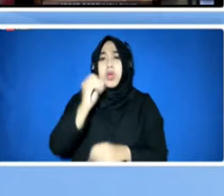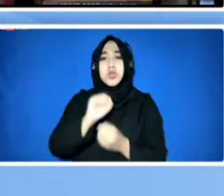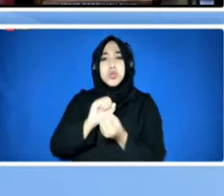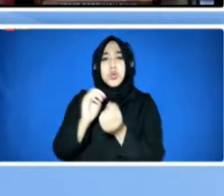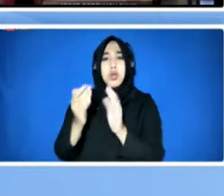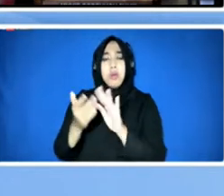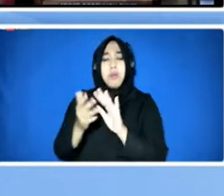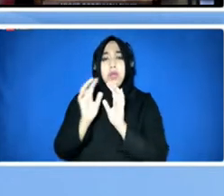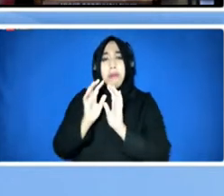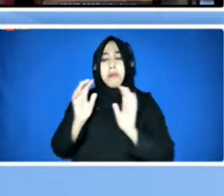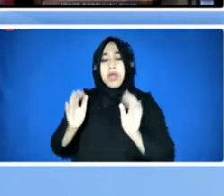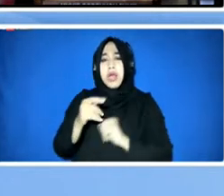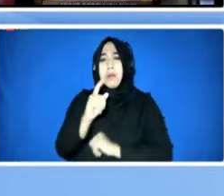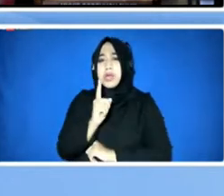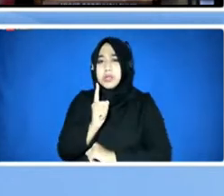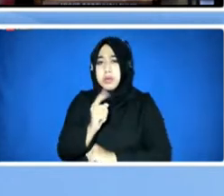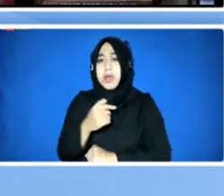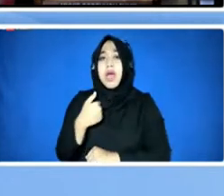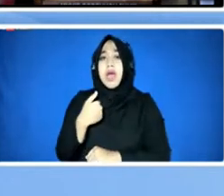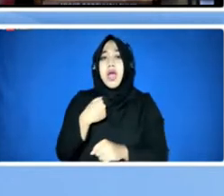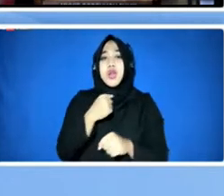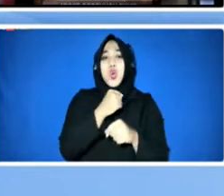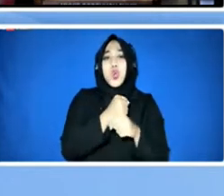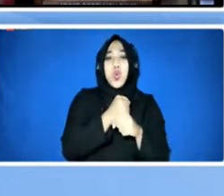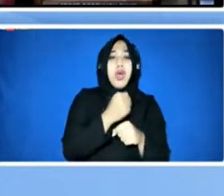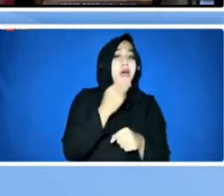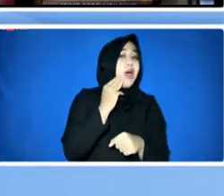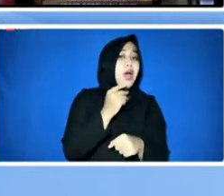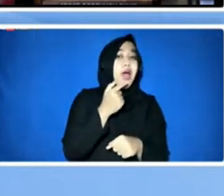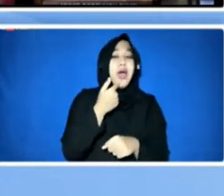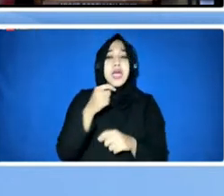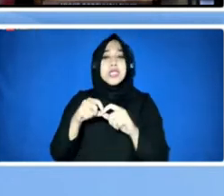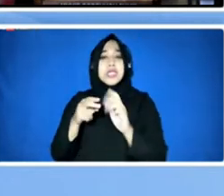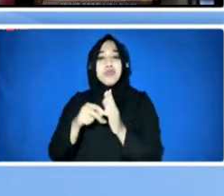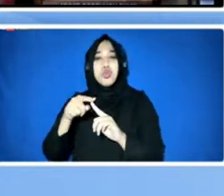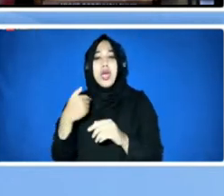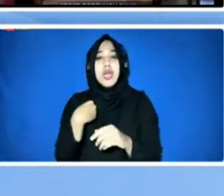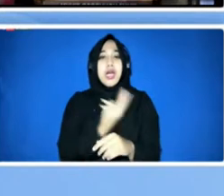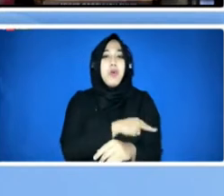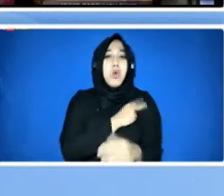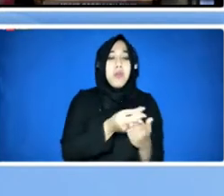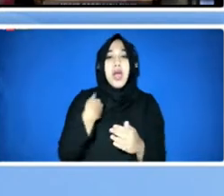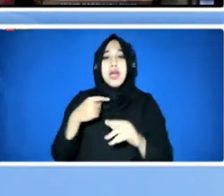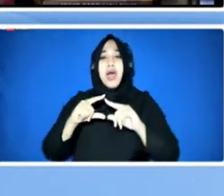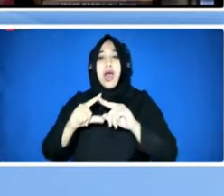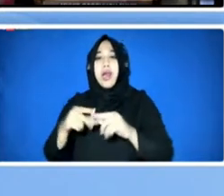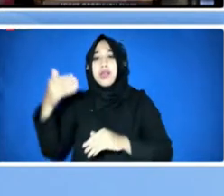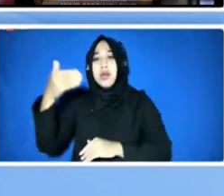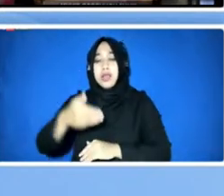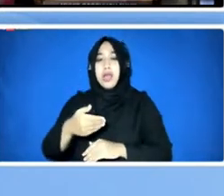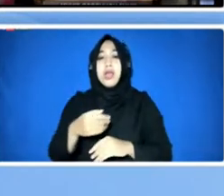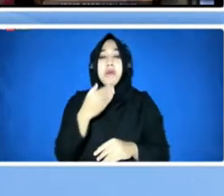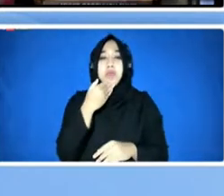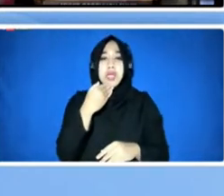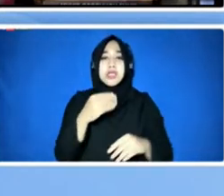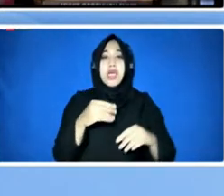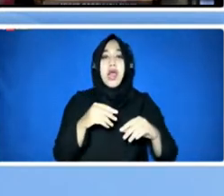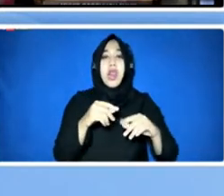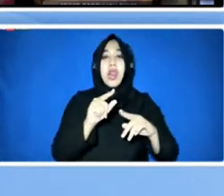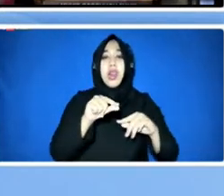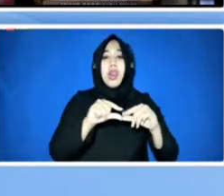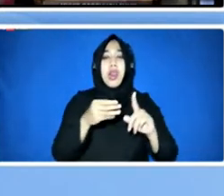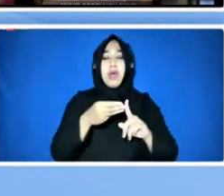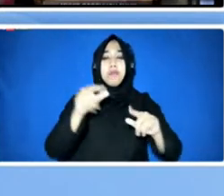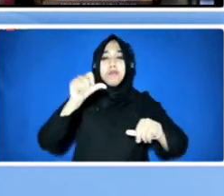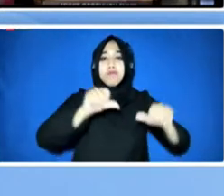ada gula, ada semut gitu ya. Ada pasien, ada kapasitas membayar, ada mesin yang datang. Maka labnya kebanyakan numpuk di Surabaya yang swasta. Tetapi